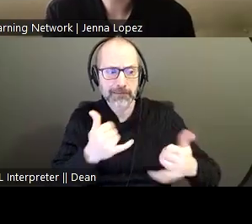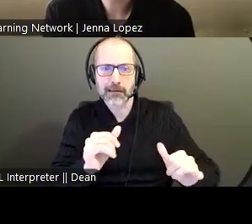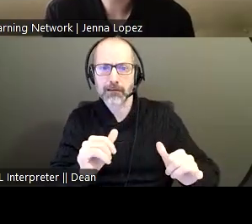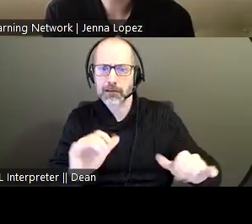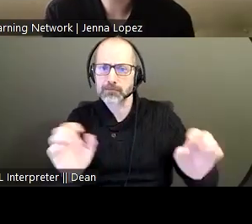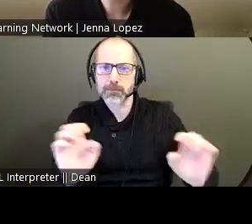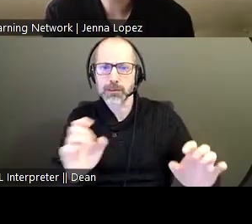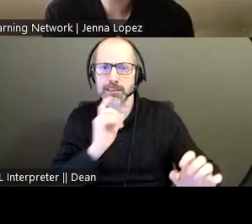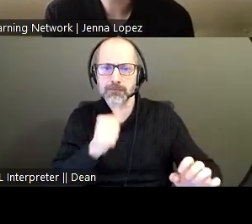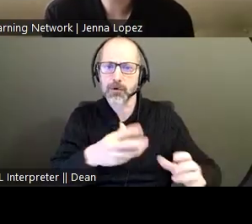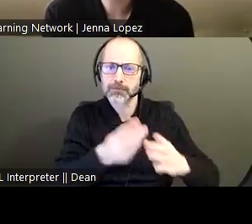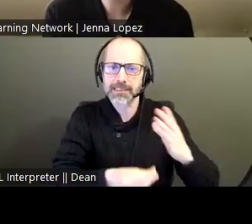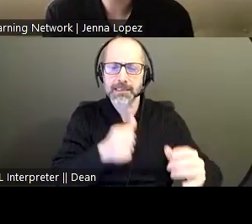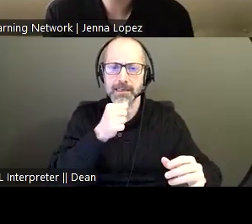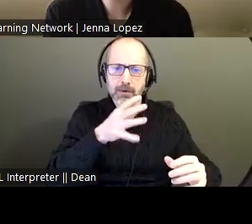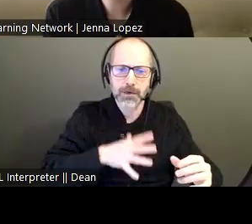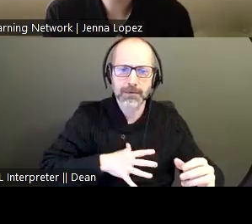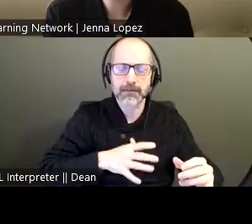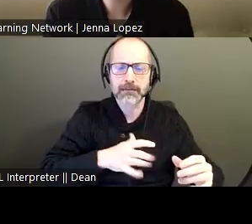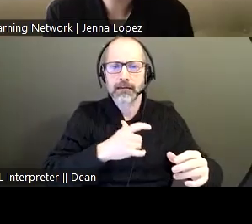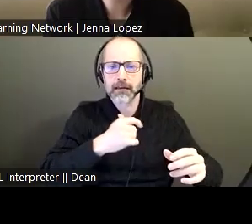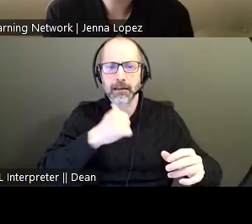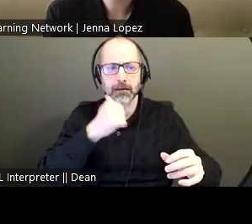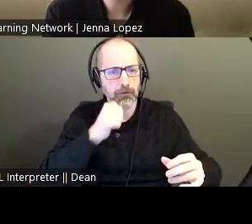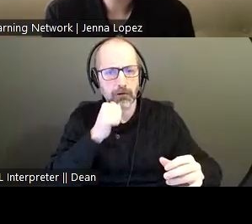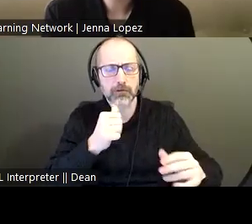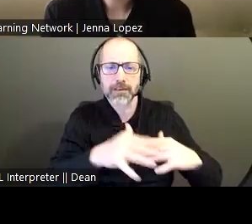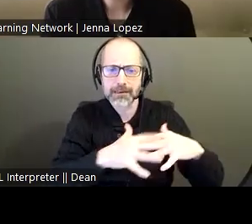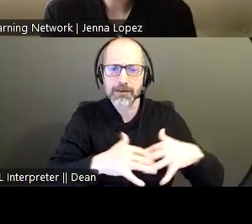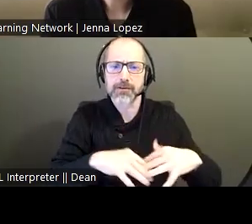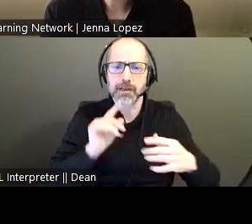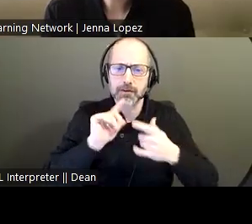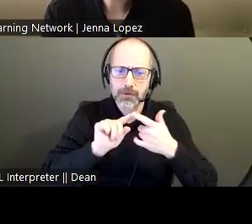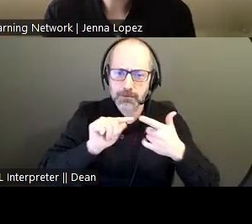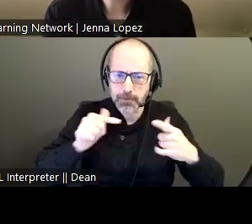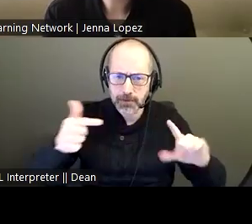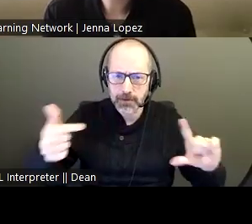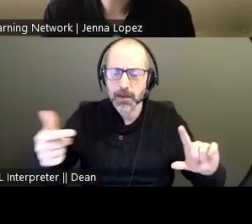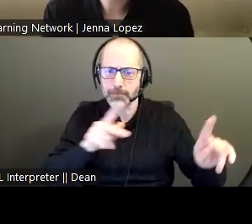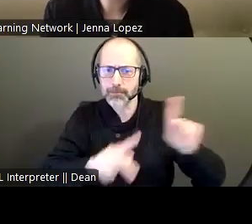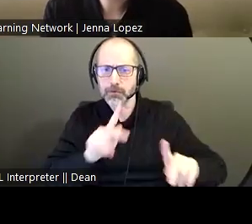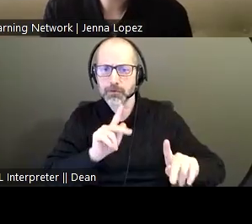sexistes, ainsi qu'à une crise des femmes et des filles autochtones disparues et assassinées,